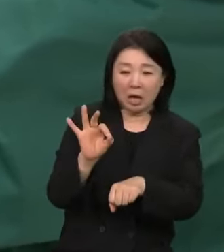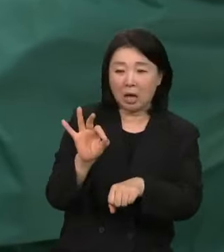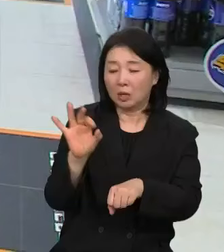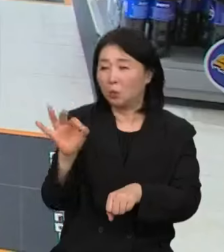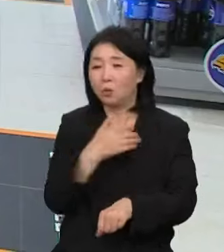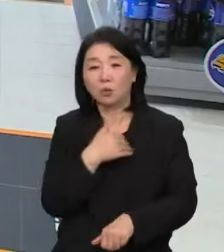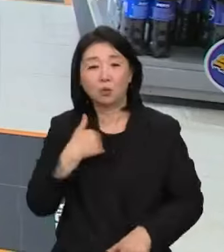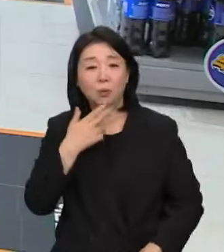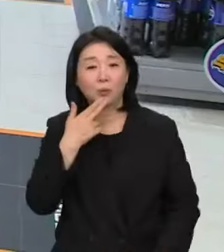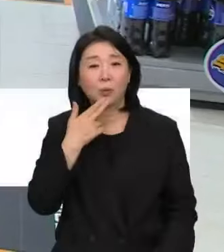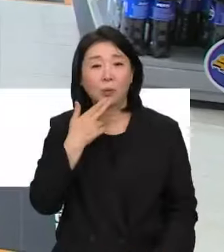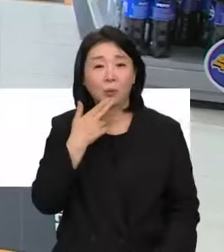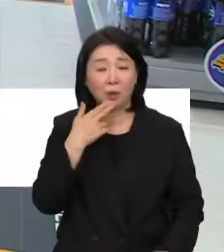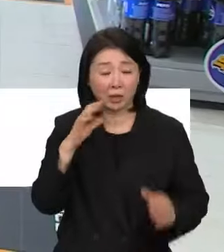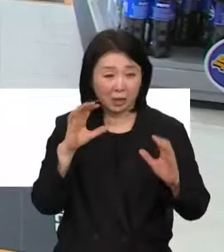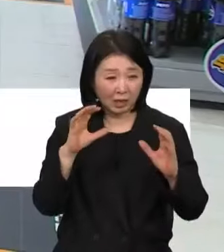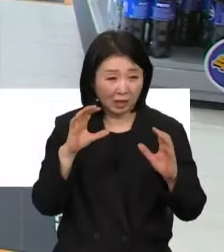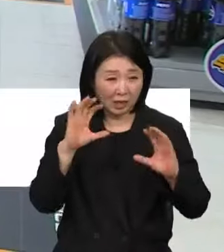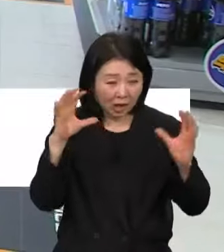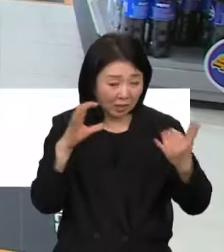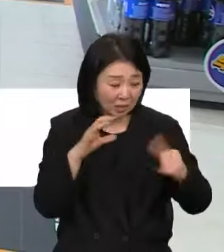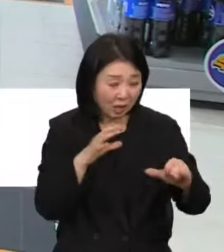줄어들었습니다 아이들